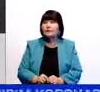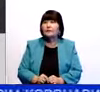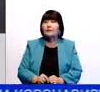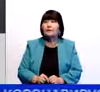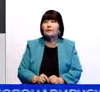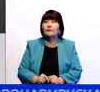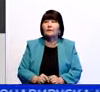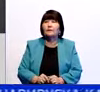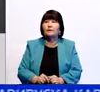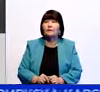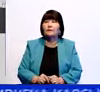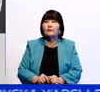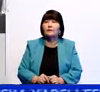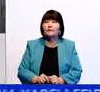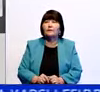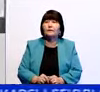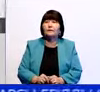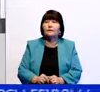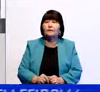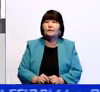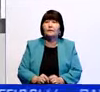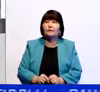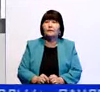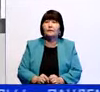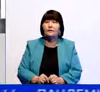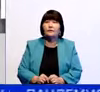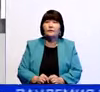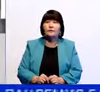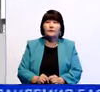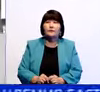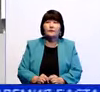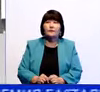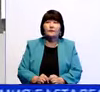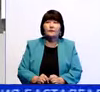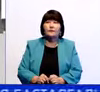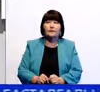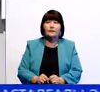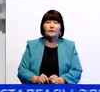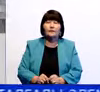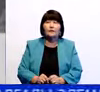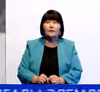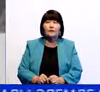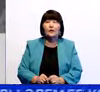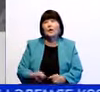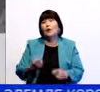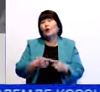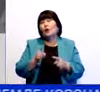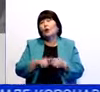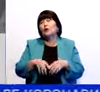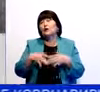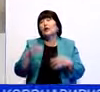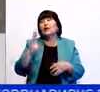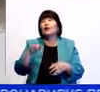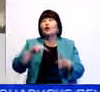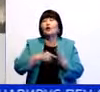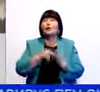Победители, батырларға тағзым. Крупнейший казахстанский интернет-проект в памяти героев Великой Отечественной войны. Осылайша